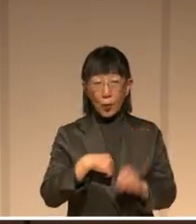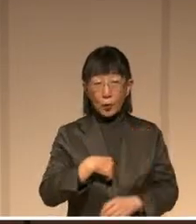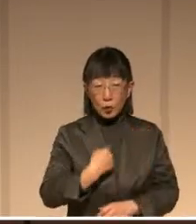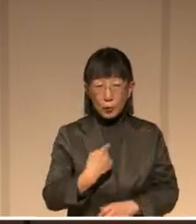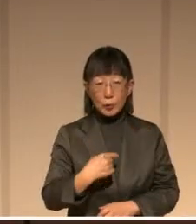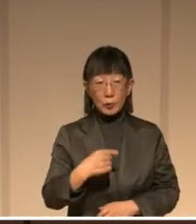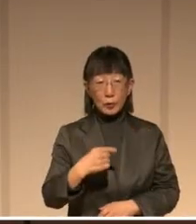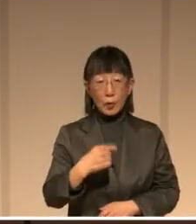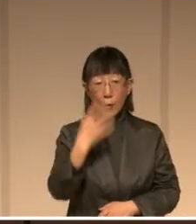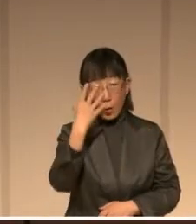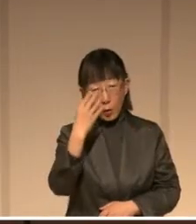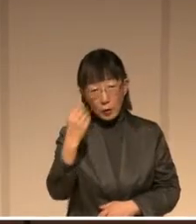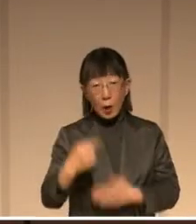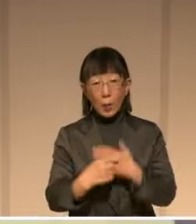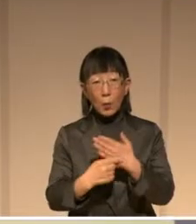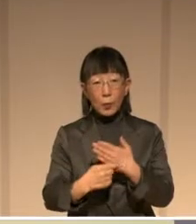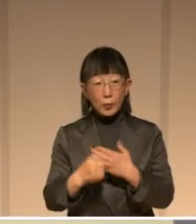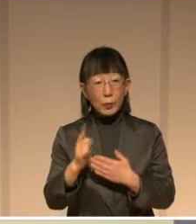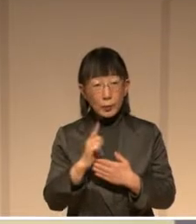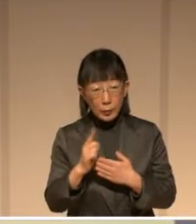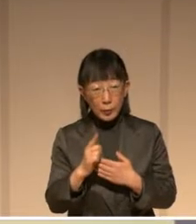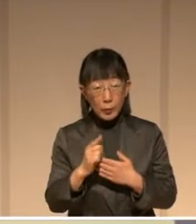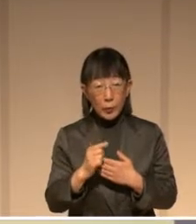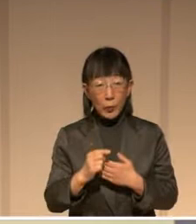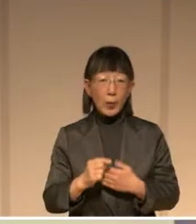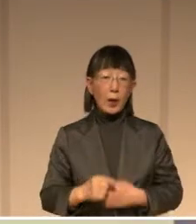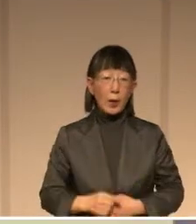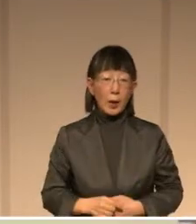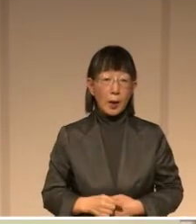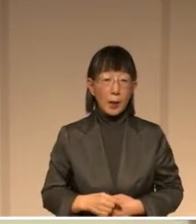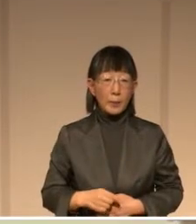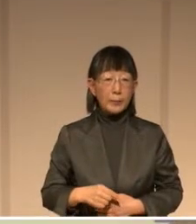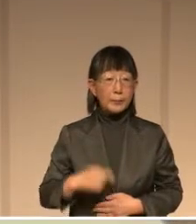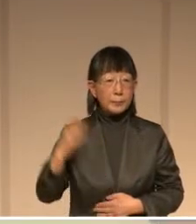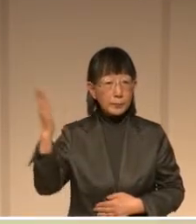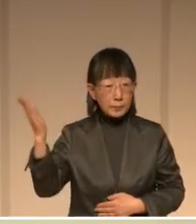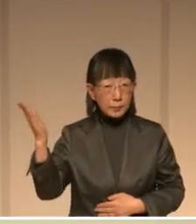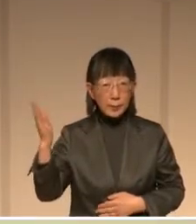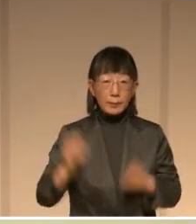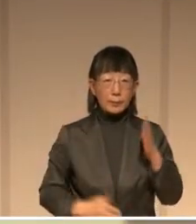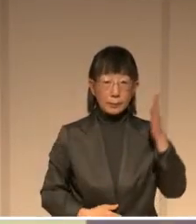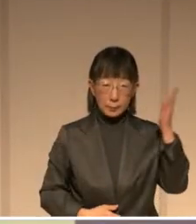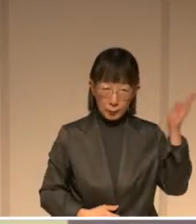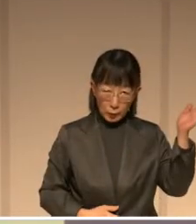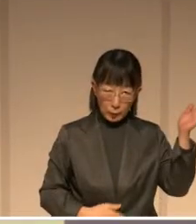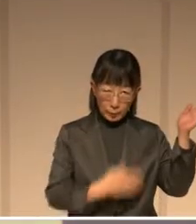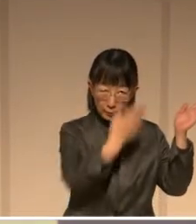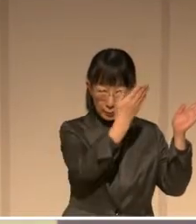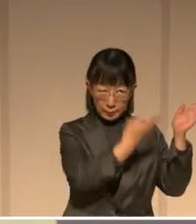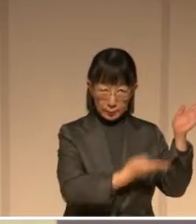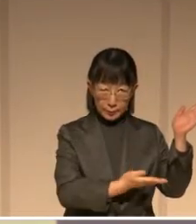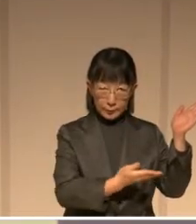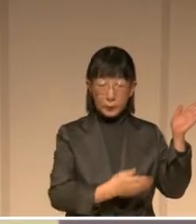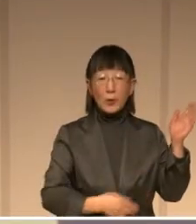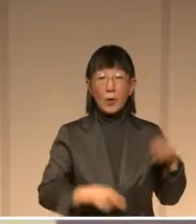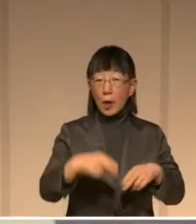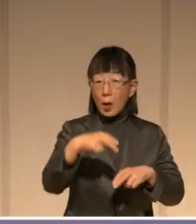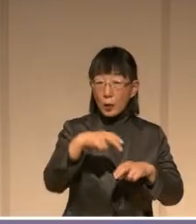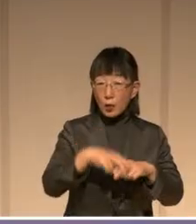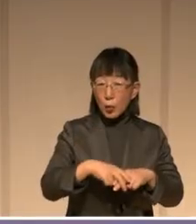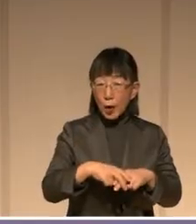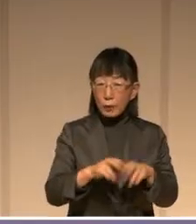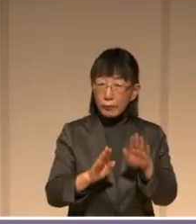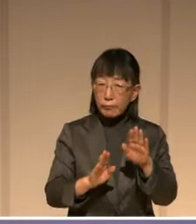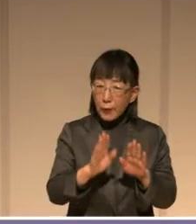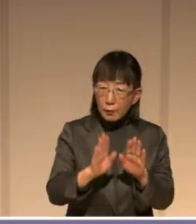が左の列の下から2番目ですねはいありますけど座り方が可愛いそうですねあの